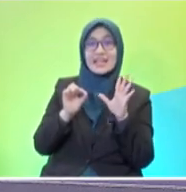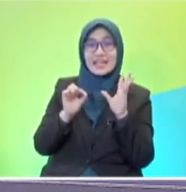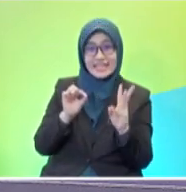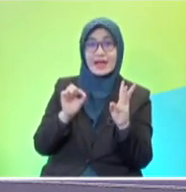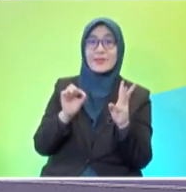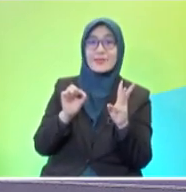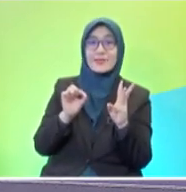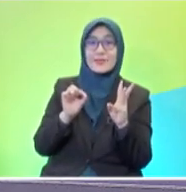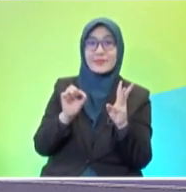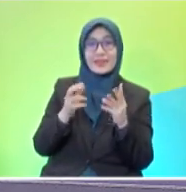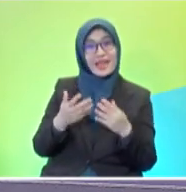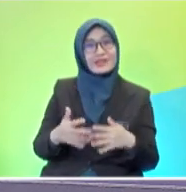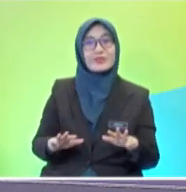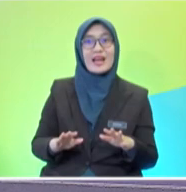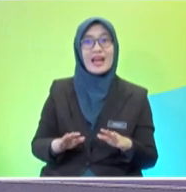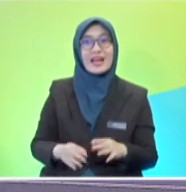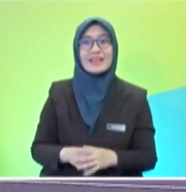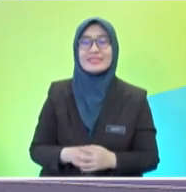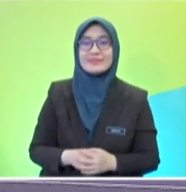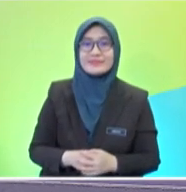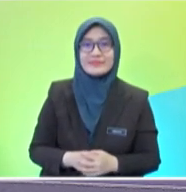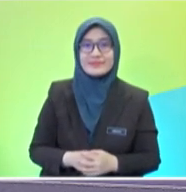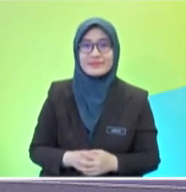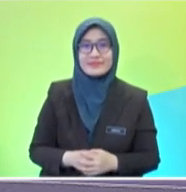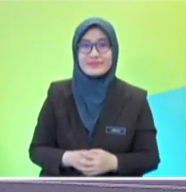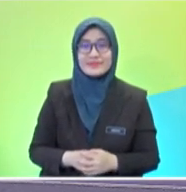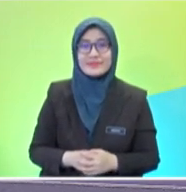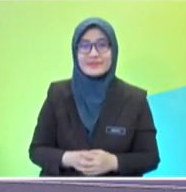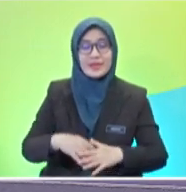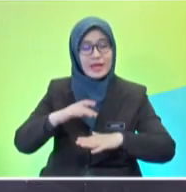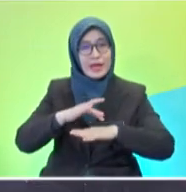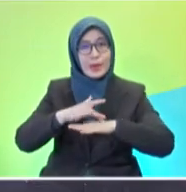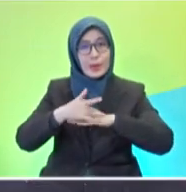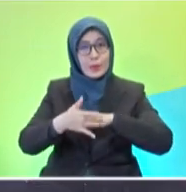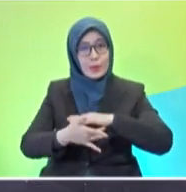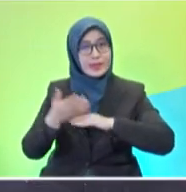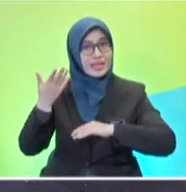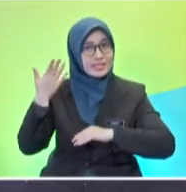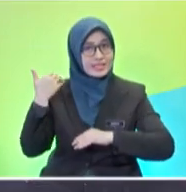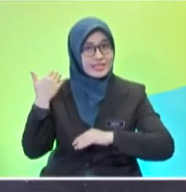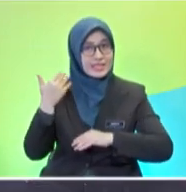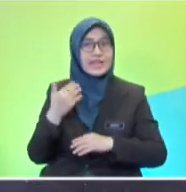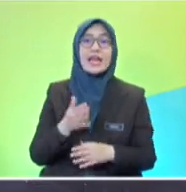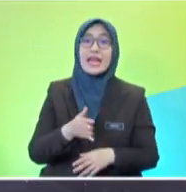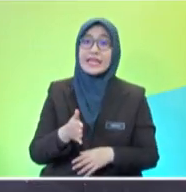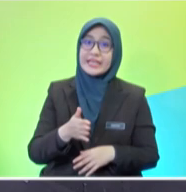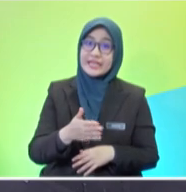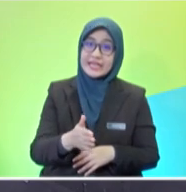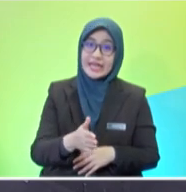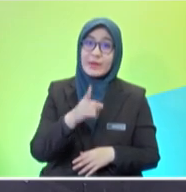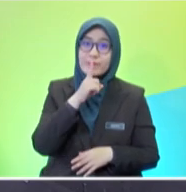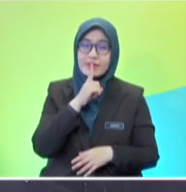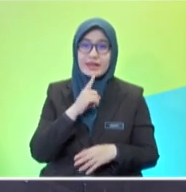6 baik pada awalnya ikan merah yang di dalam kolam sebanyak 13